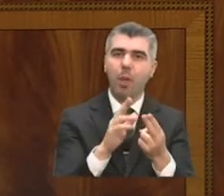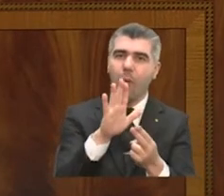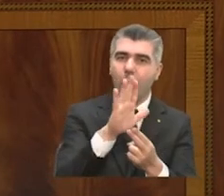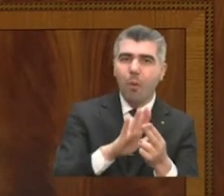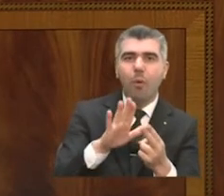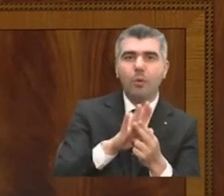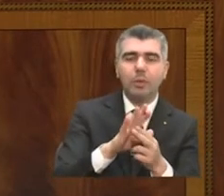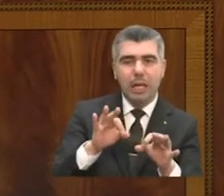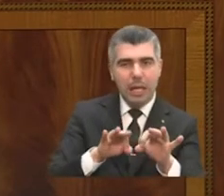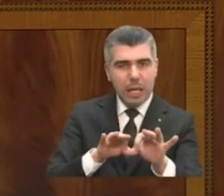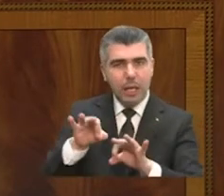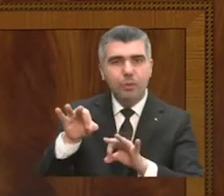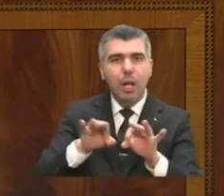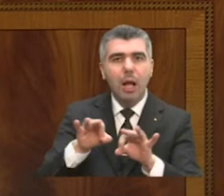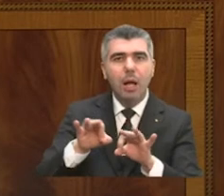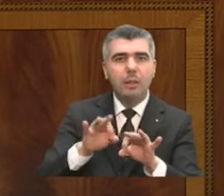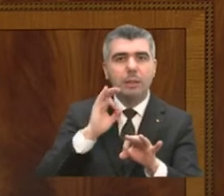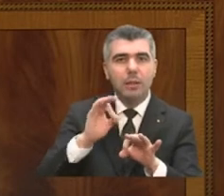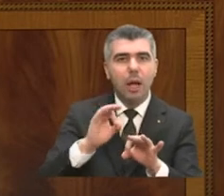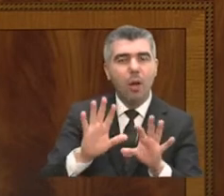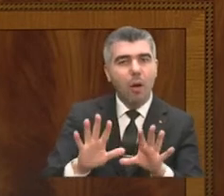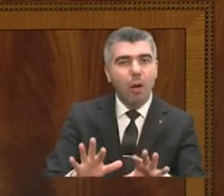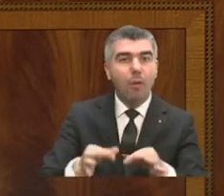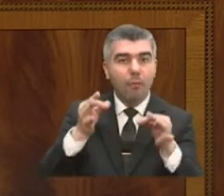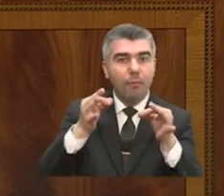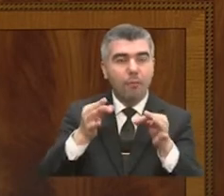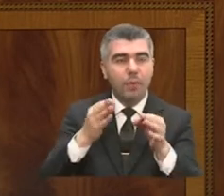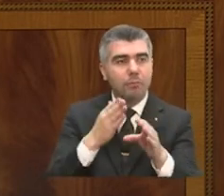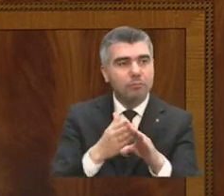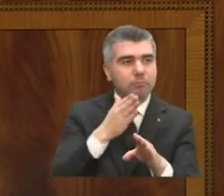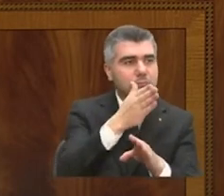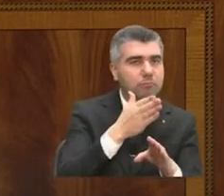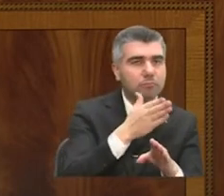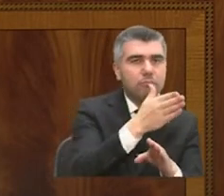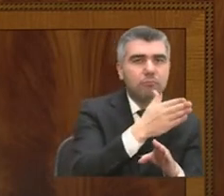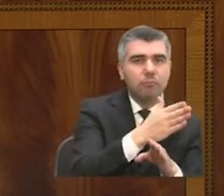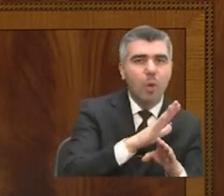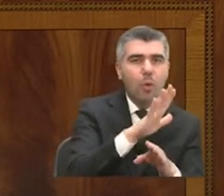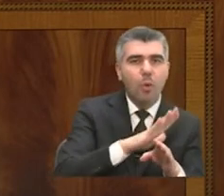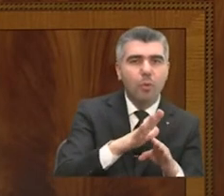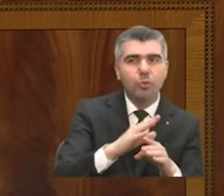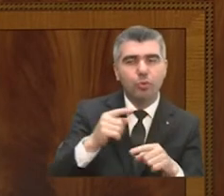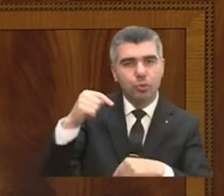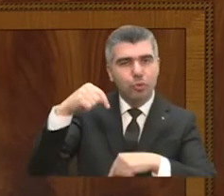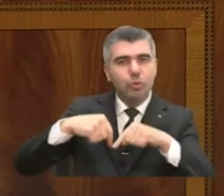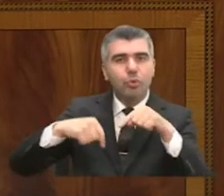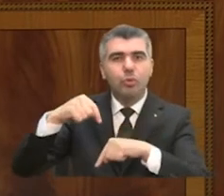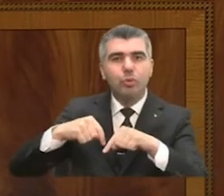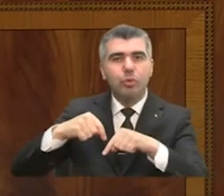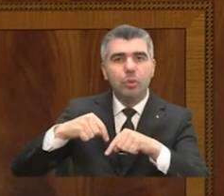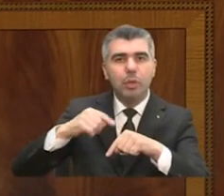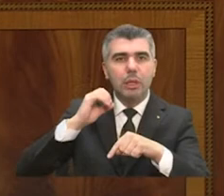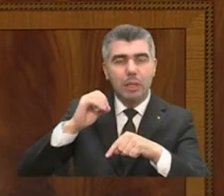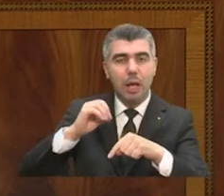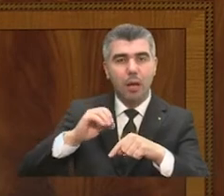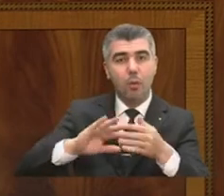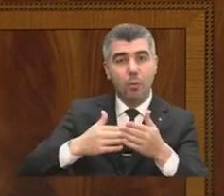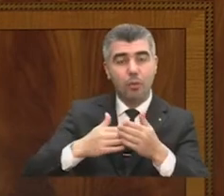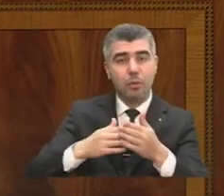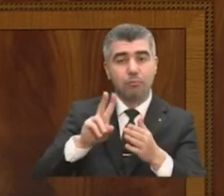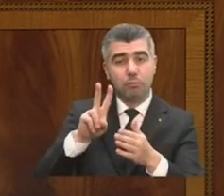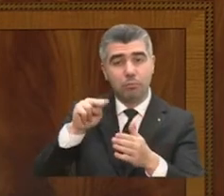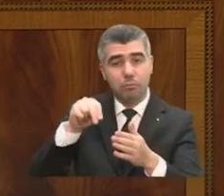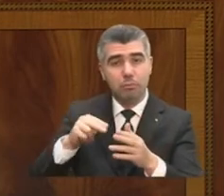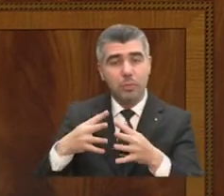des droits internationaux et qui... Plusieurs rapporteurs et groupes